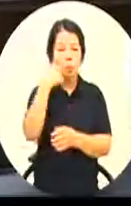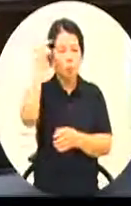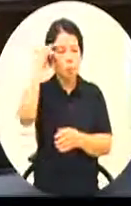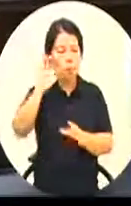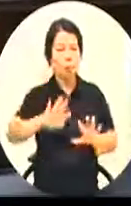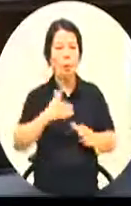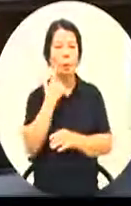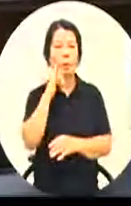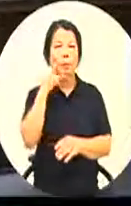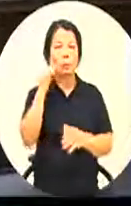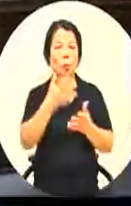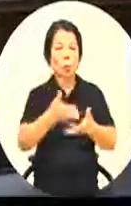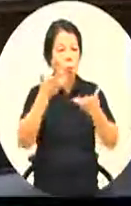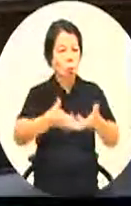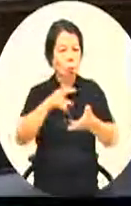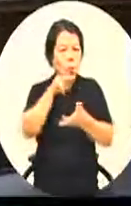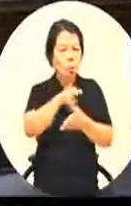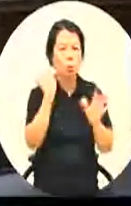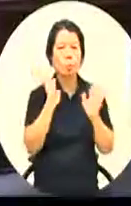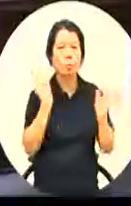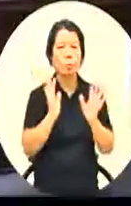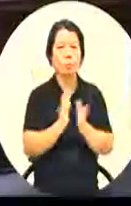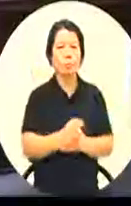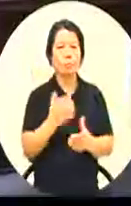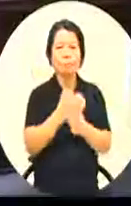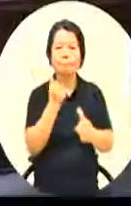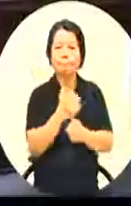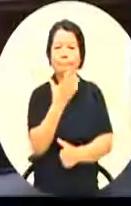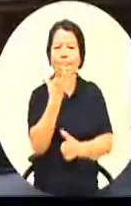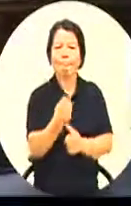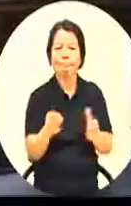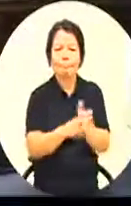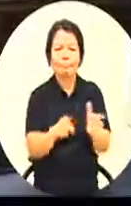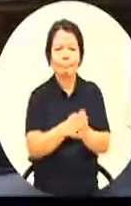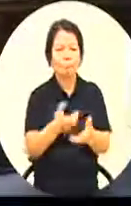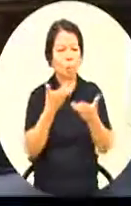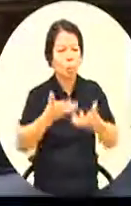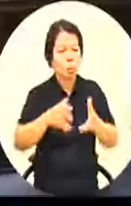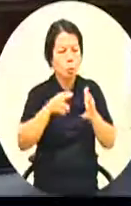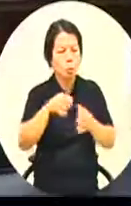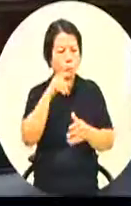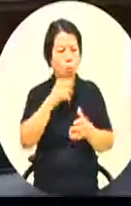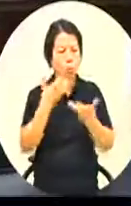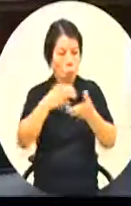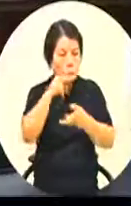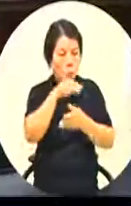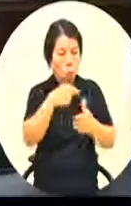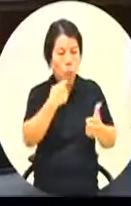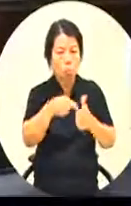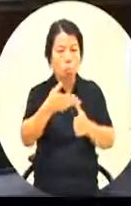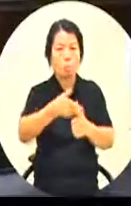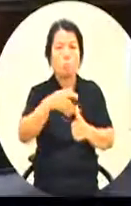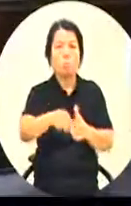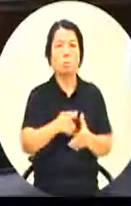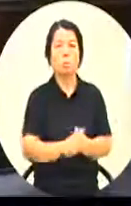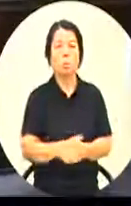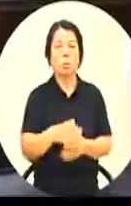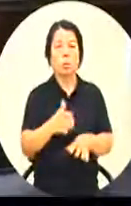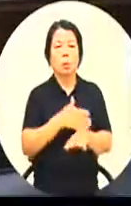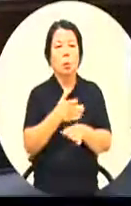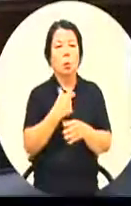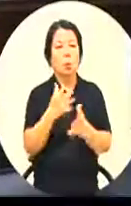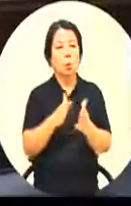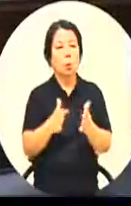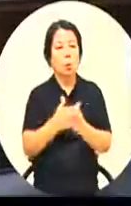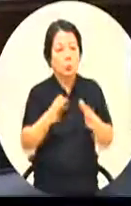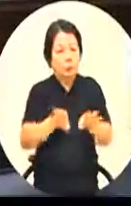妈妈都很重视小孩子教育，尤其是少子化之后更重视小孩子教育。他们当然，我们都希望我们的孩子不会输在起跑点